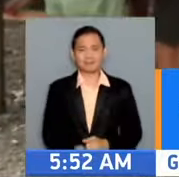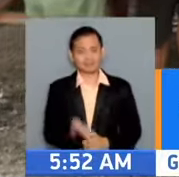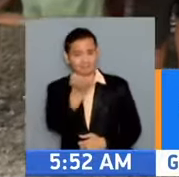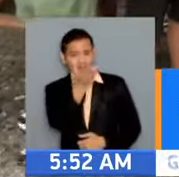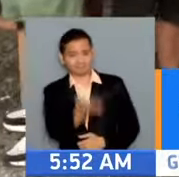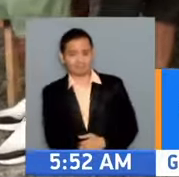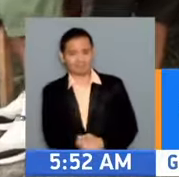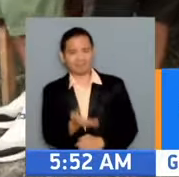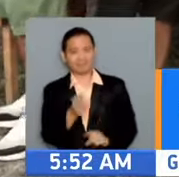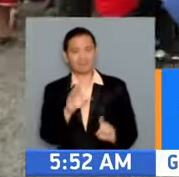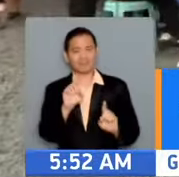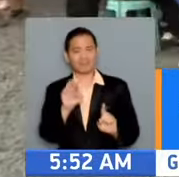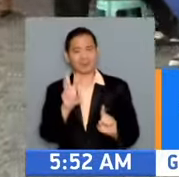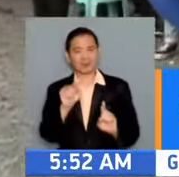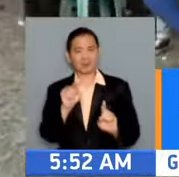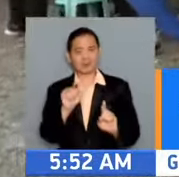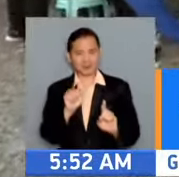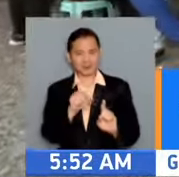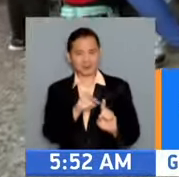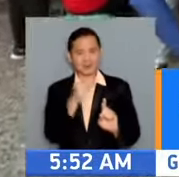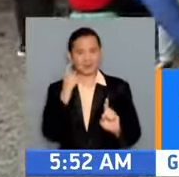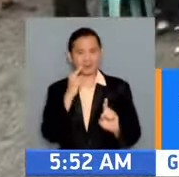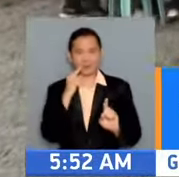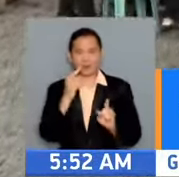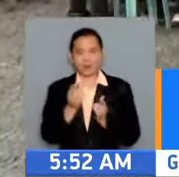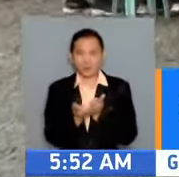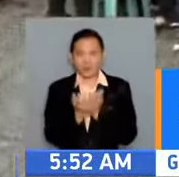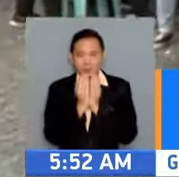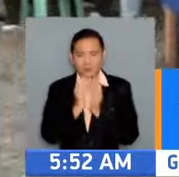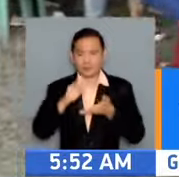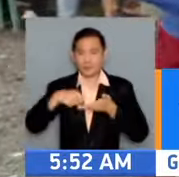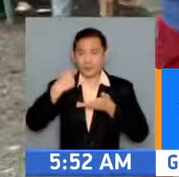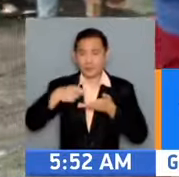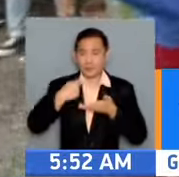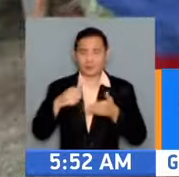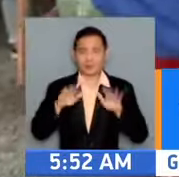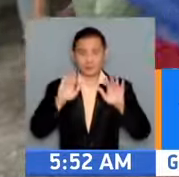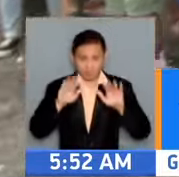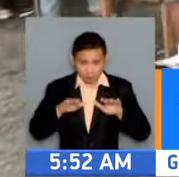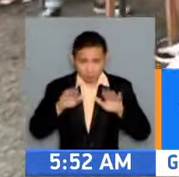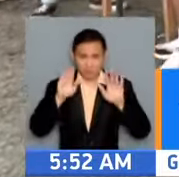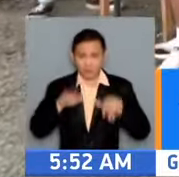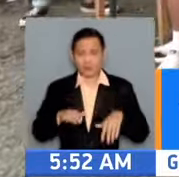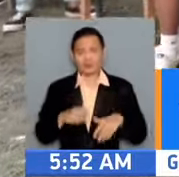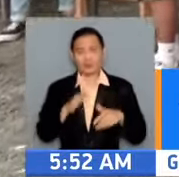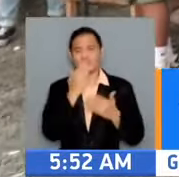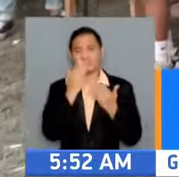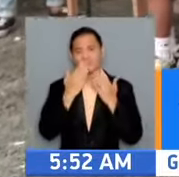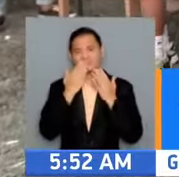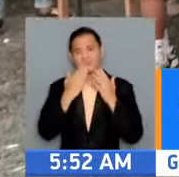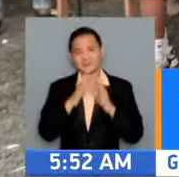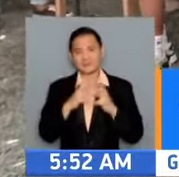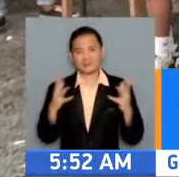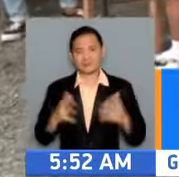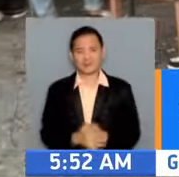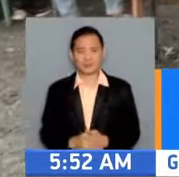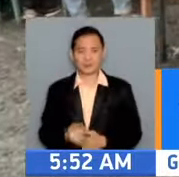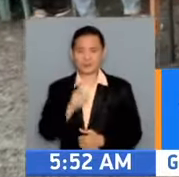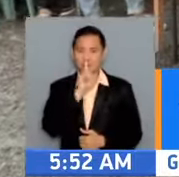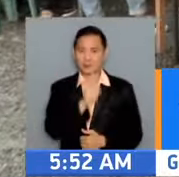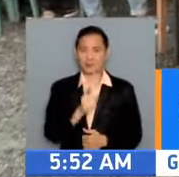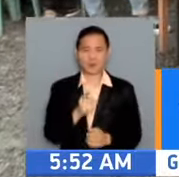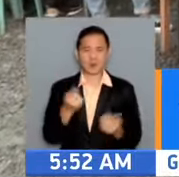mga Paris. We're not worthy po. Maraming salamat. Eto po, sigurado tiyak blockbuster ito. At saka